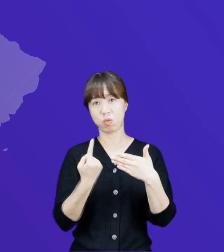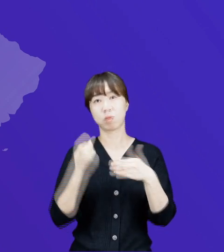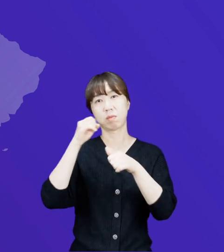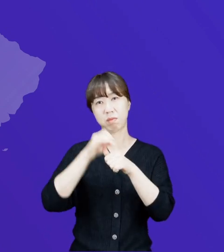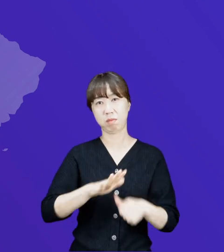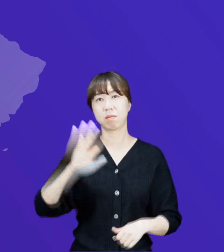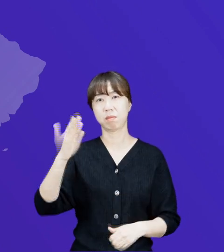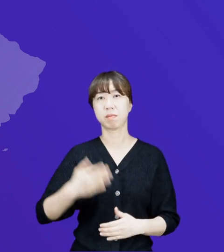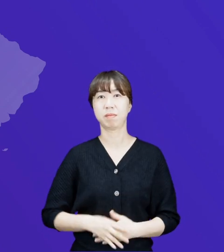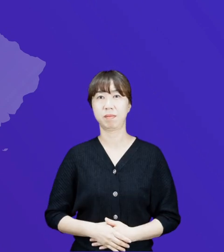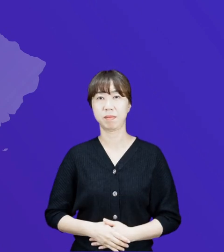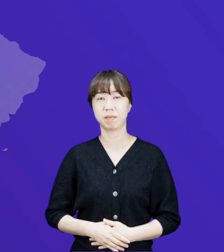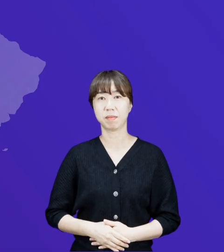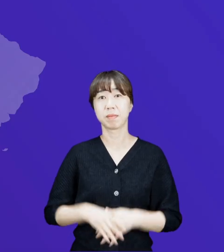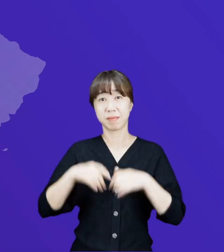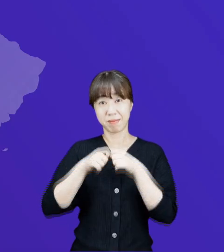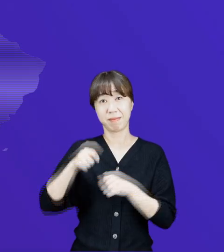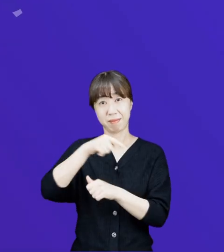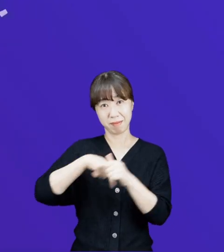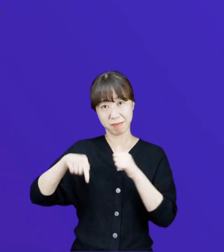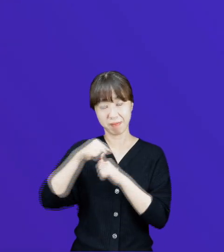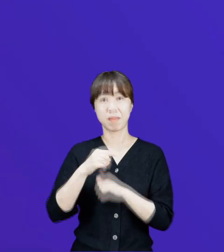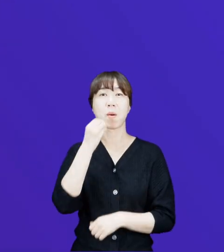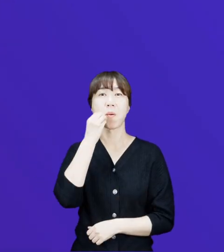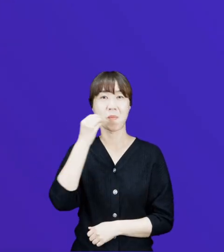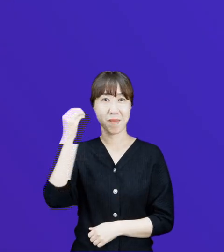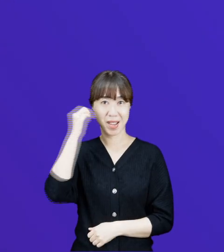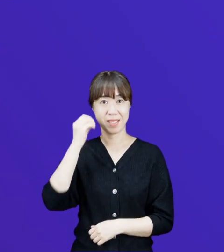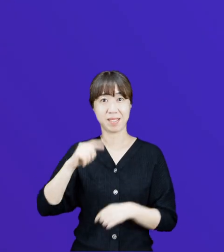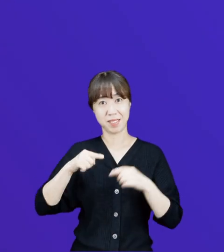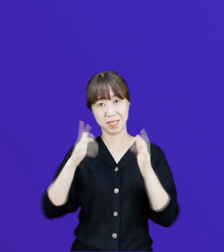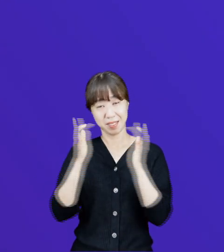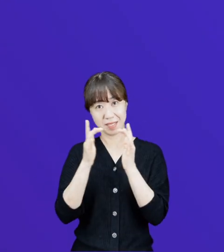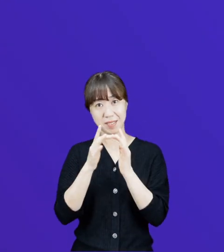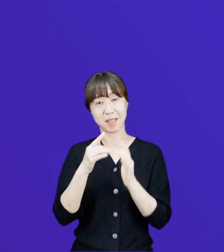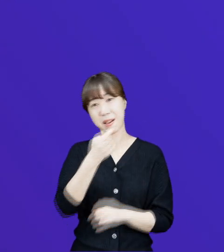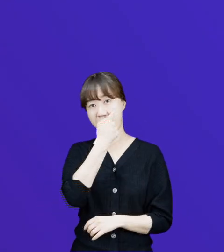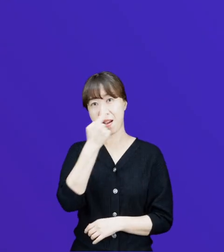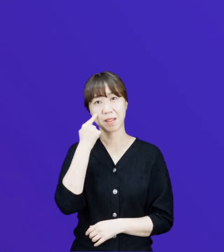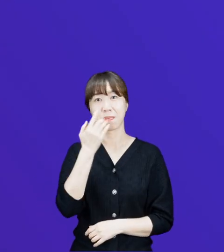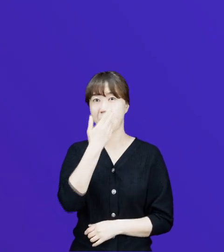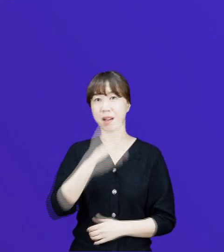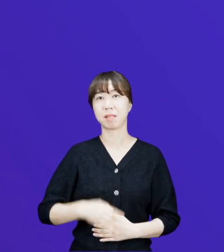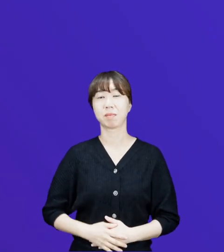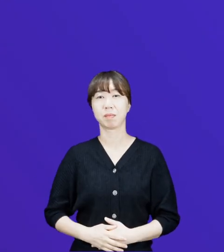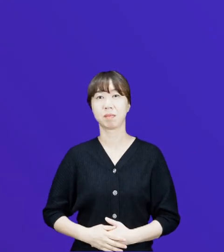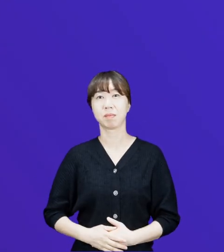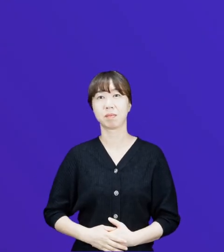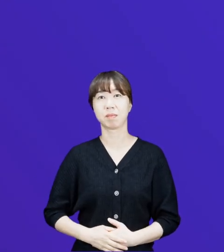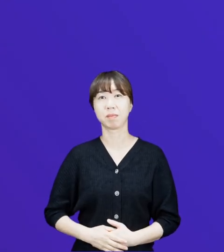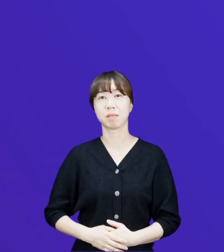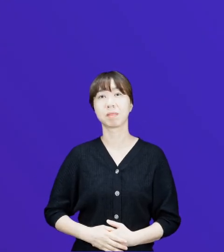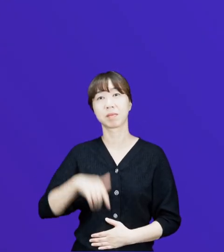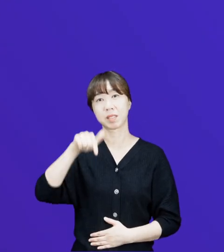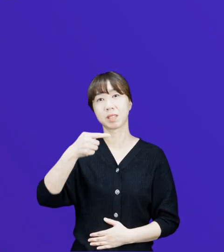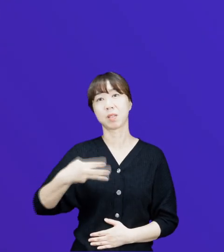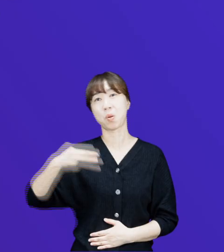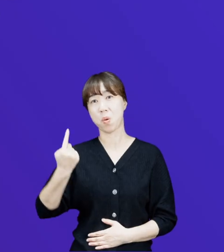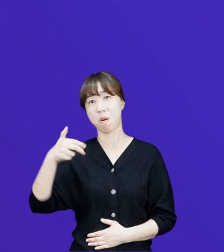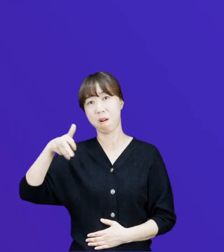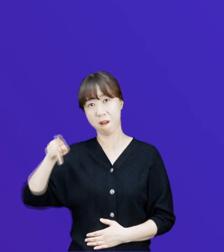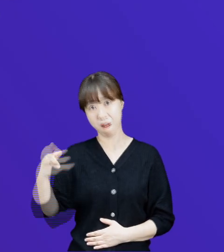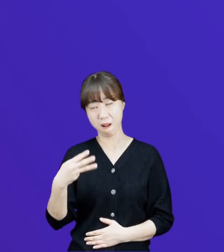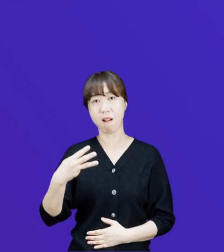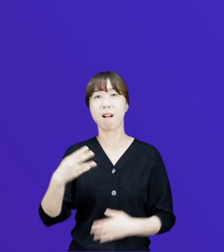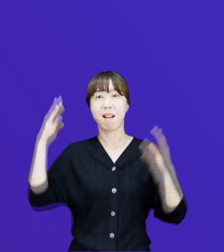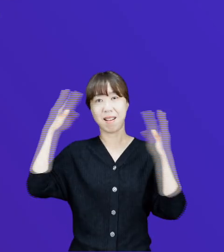8에서 9호일 경우 부적격 처리됩니다. 상세 모집 요강은 국립목포대학교 입학처 홈페이지를 통해 확인하실 수 있습니다.